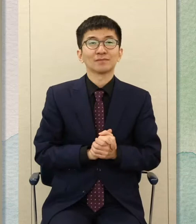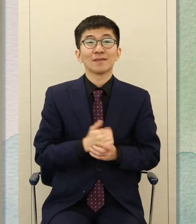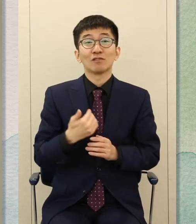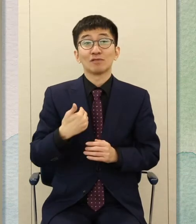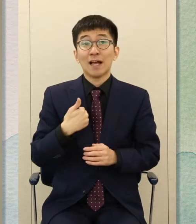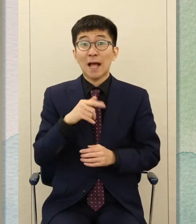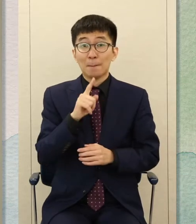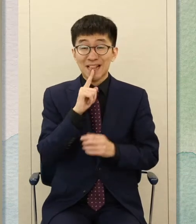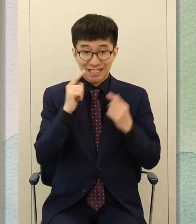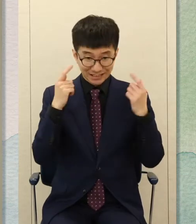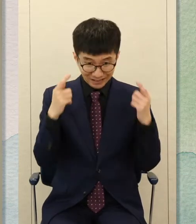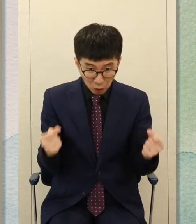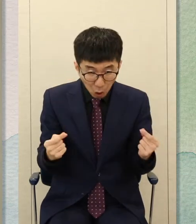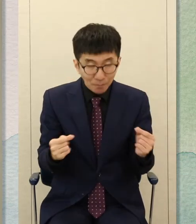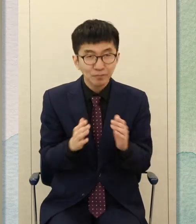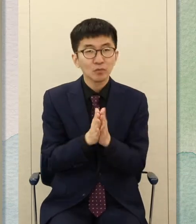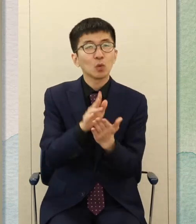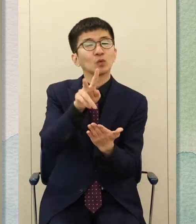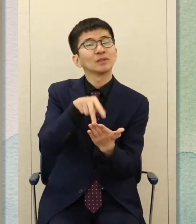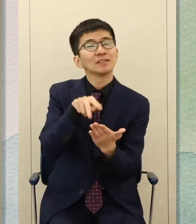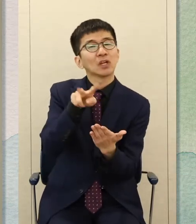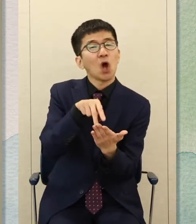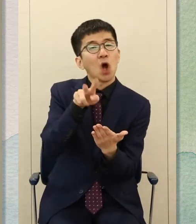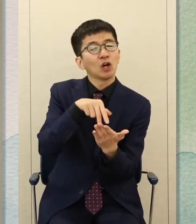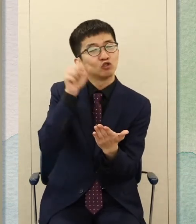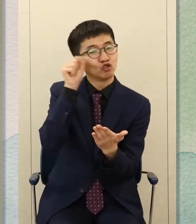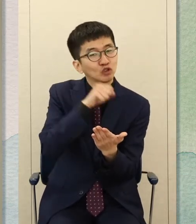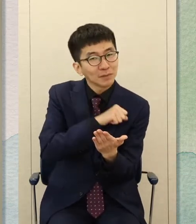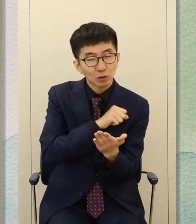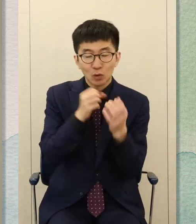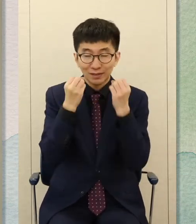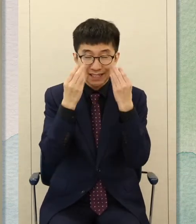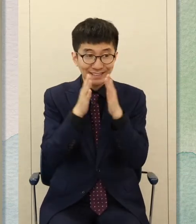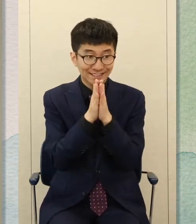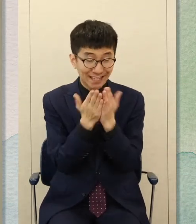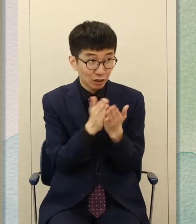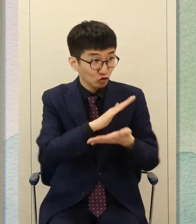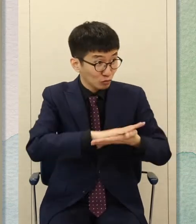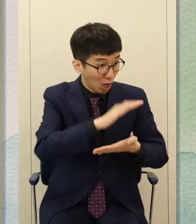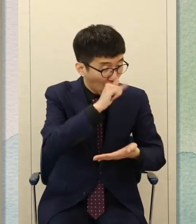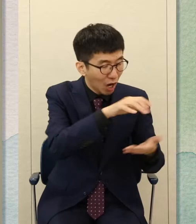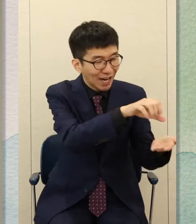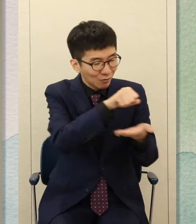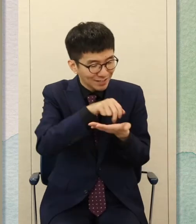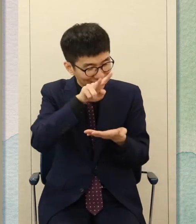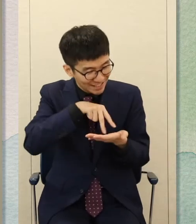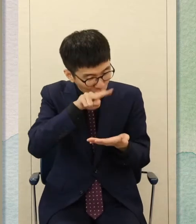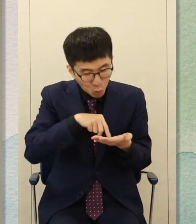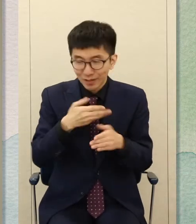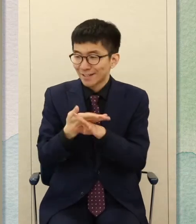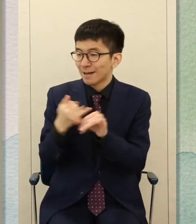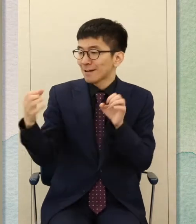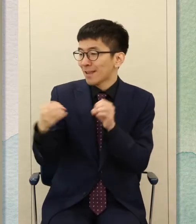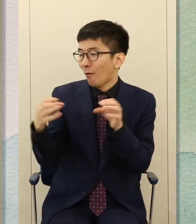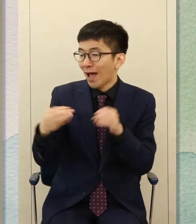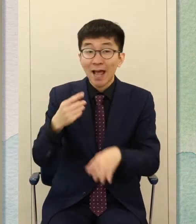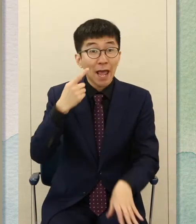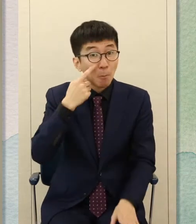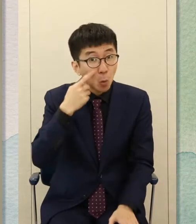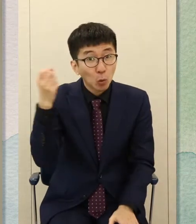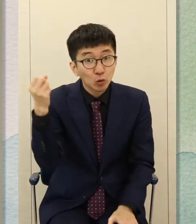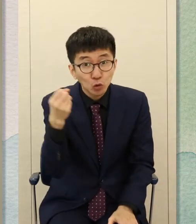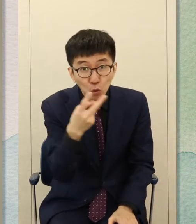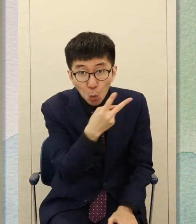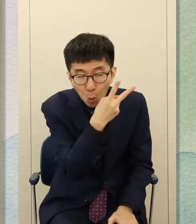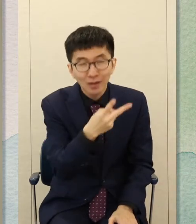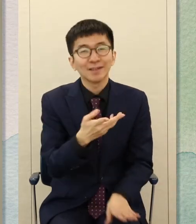방금 얘기했던 그 독자, 책을 오랫동안 읽고 새 책도 꾸준히 읽고 예, 주변에서 독서 대화를 많이 하고